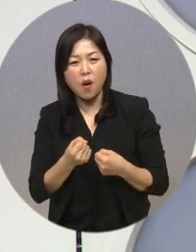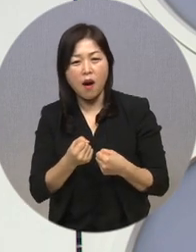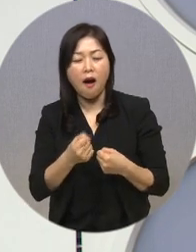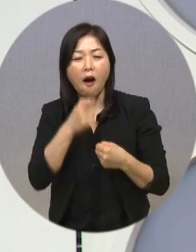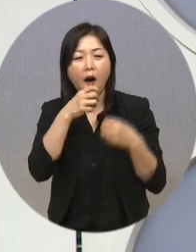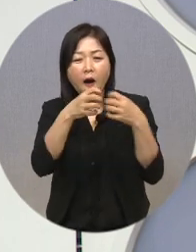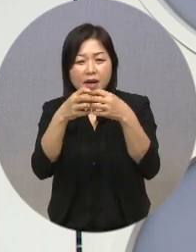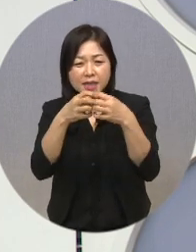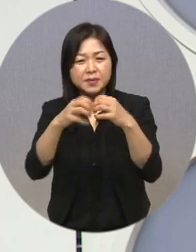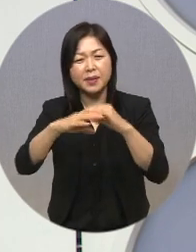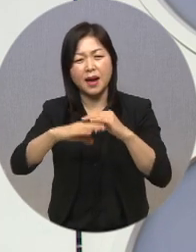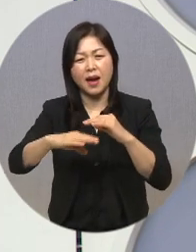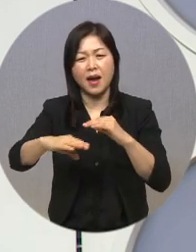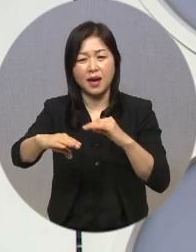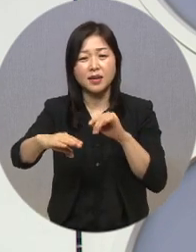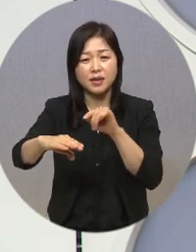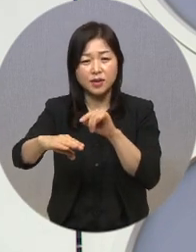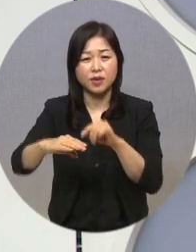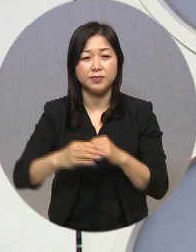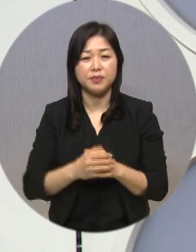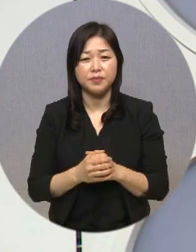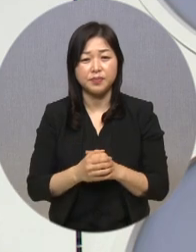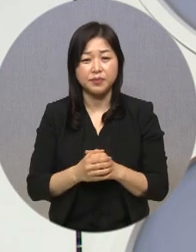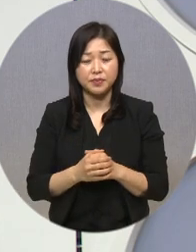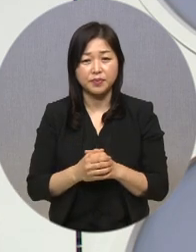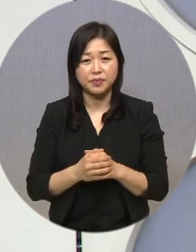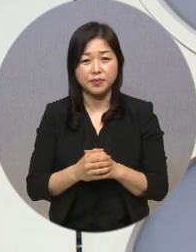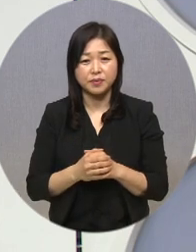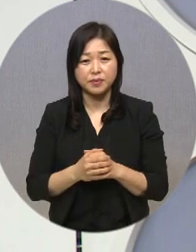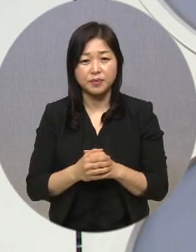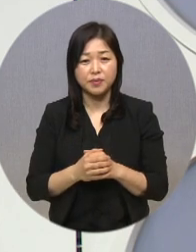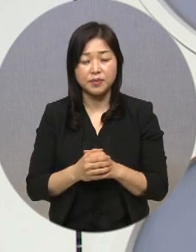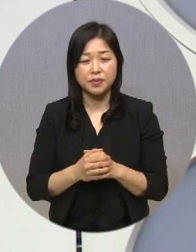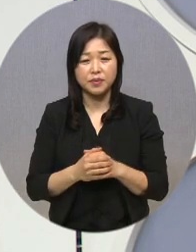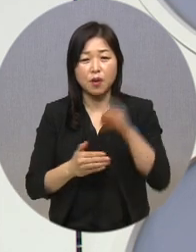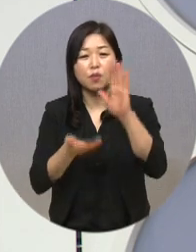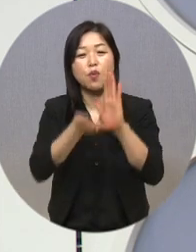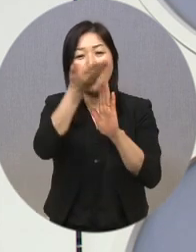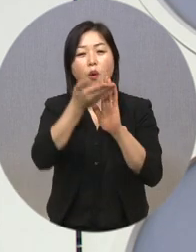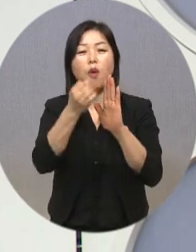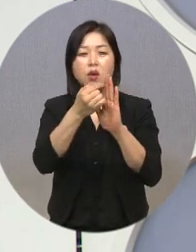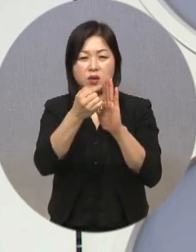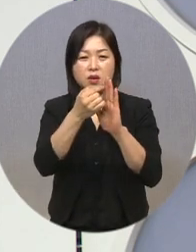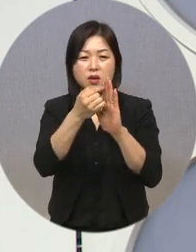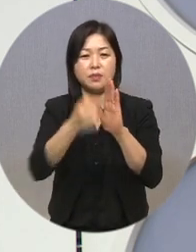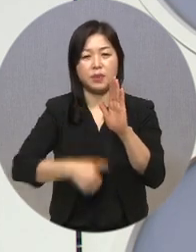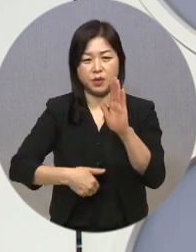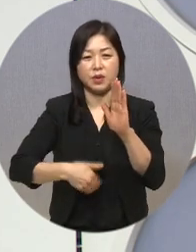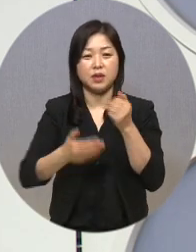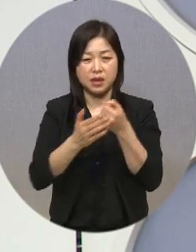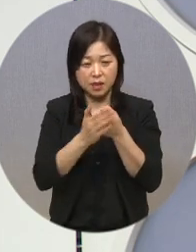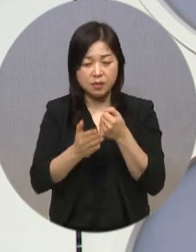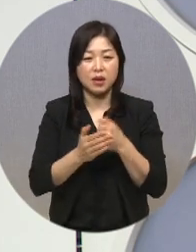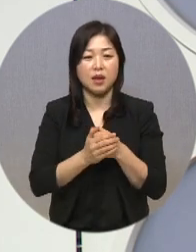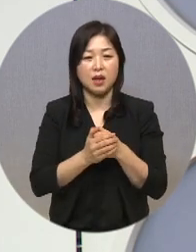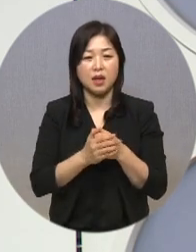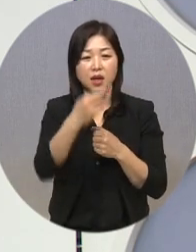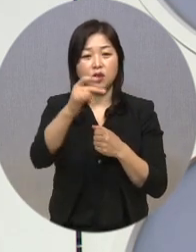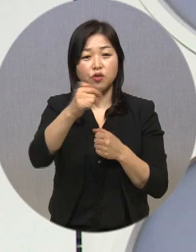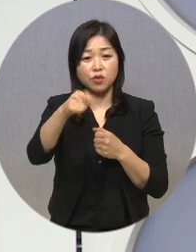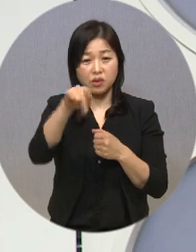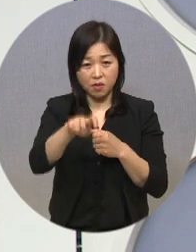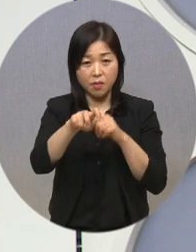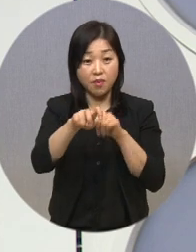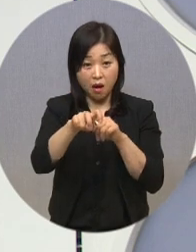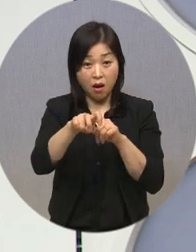얼음이 얼어서 이제 그래도 저 북쪽으로 올라가야 된다 해서 뚝섬 그쪽으로 올라가서 땅땅 얼었기 때문에